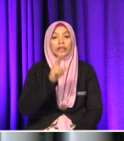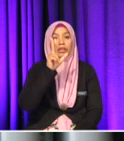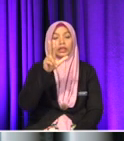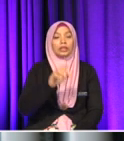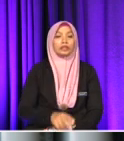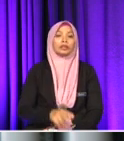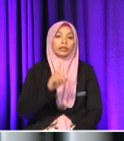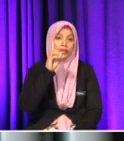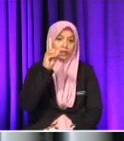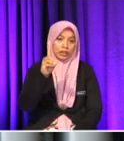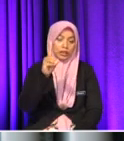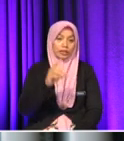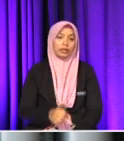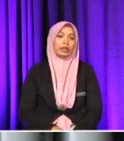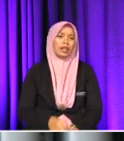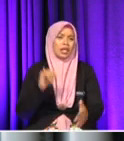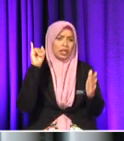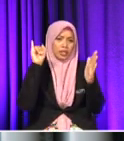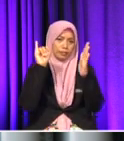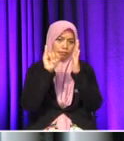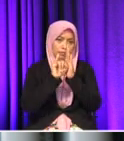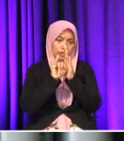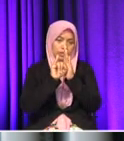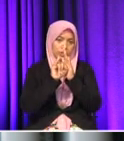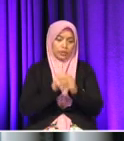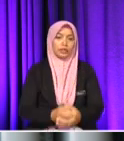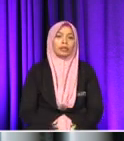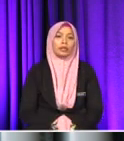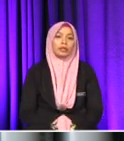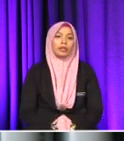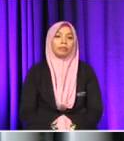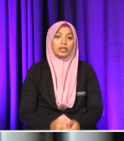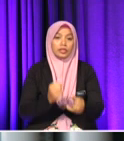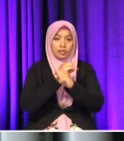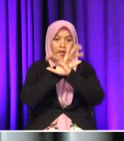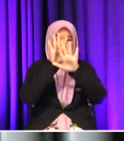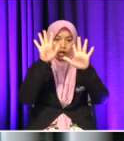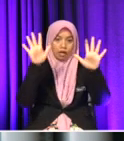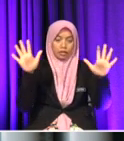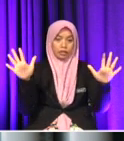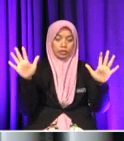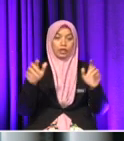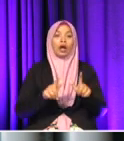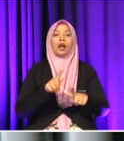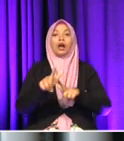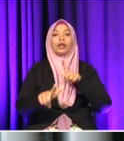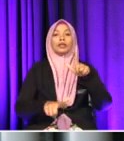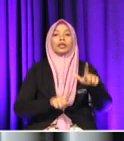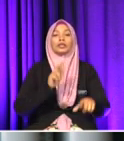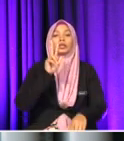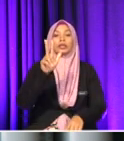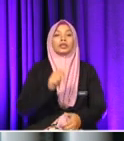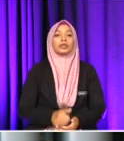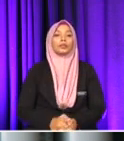salinan image Raja 3 yang asal dalam bentuk kasa yang lebih jelas Oke jadi Langkah ketiga ini adalah lingkaran